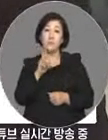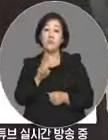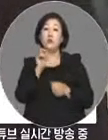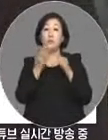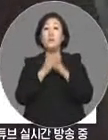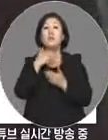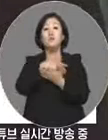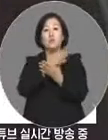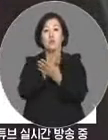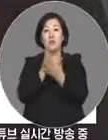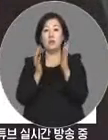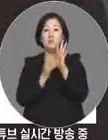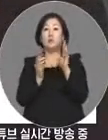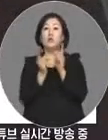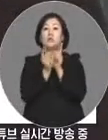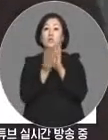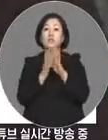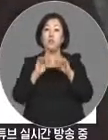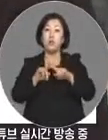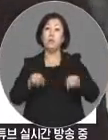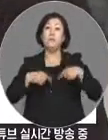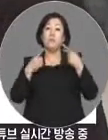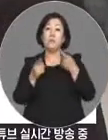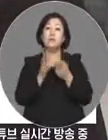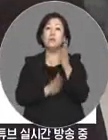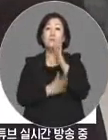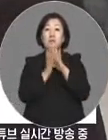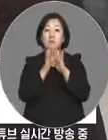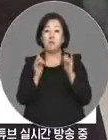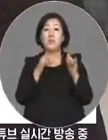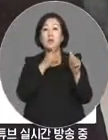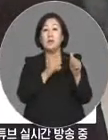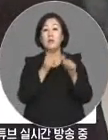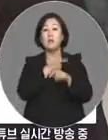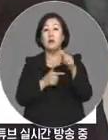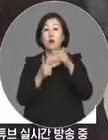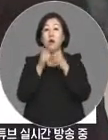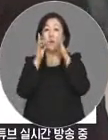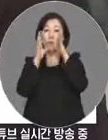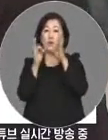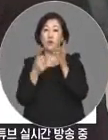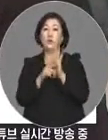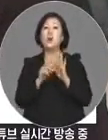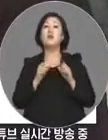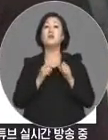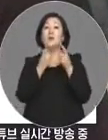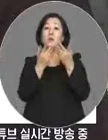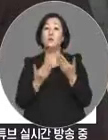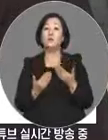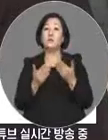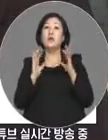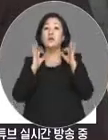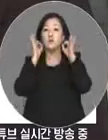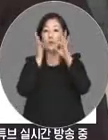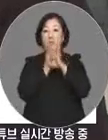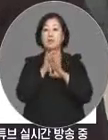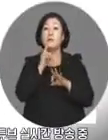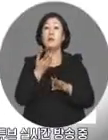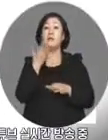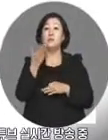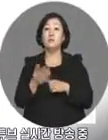순차적으로 또 적극적으로 우리 울산 시민들에게 볼 수 있는 기회를 마련하는데 제가 최선을 다하겠다는